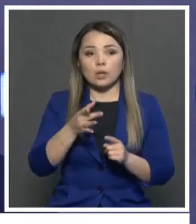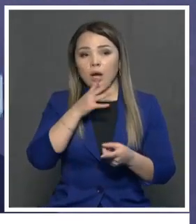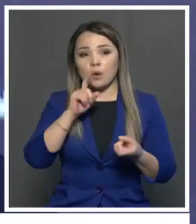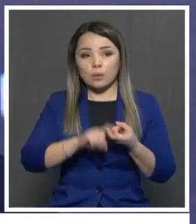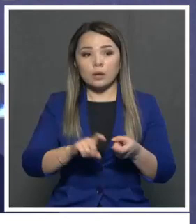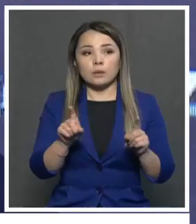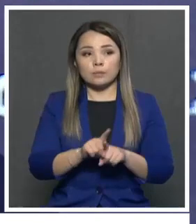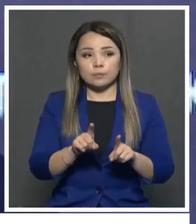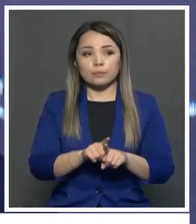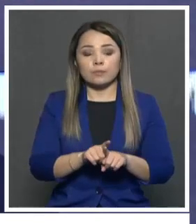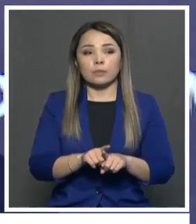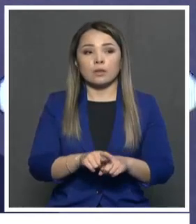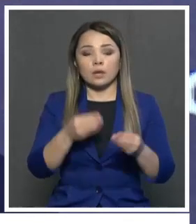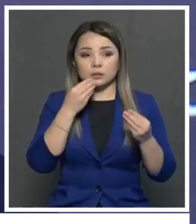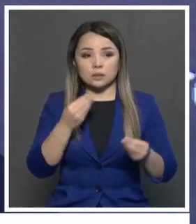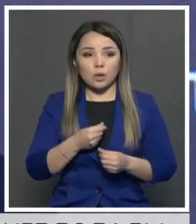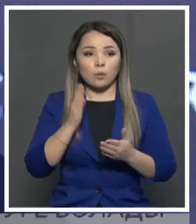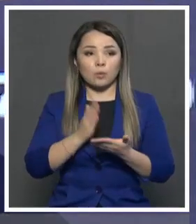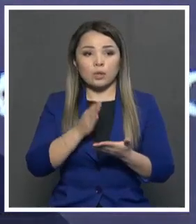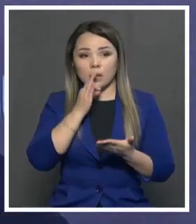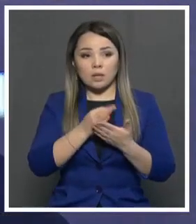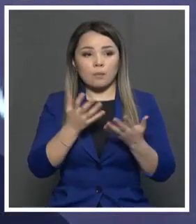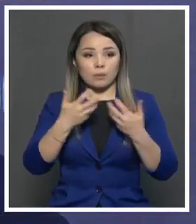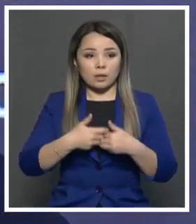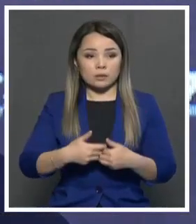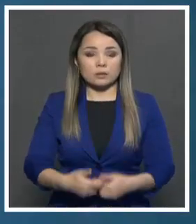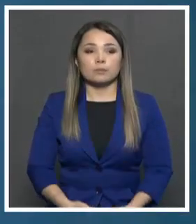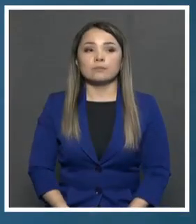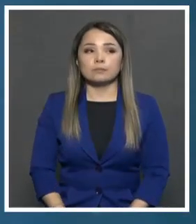уақытылы қанағаттандыру болатын механизм.